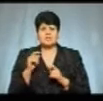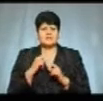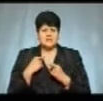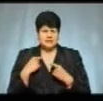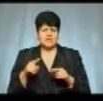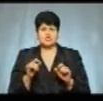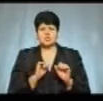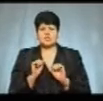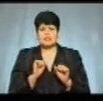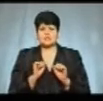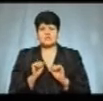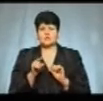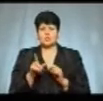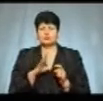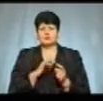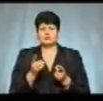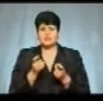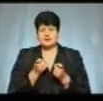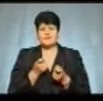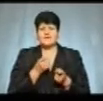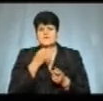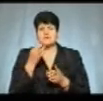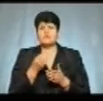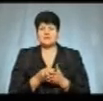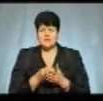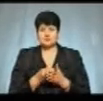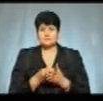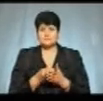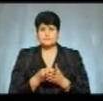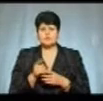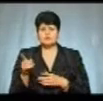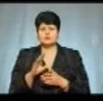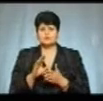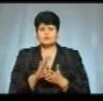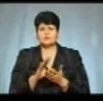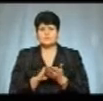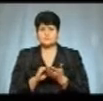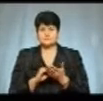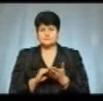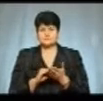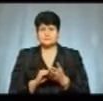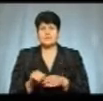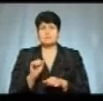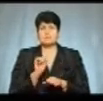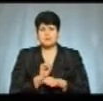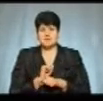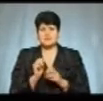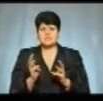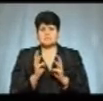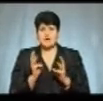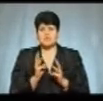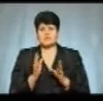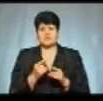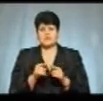керівник, його було притягнуто до адмінвідповідальності. Йому було видано припис припинити спалювання цих